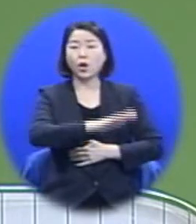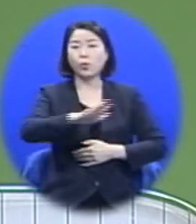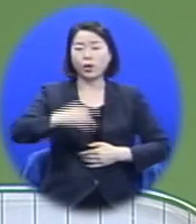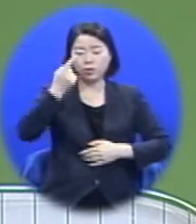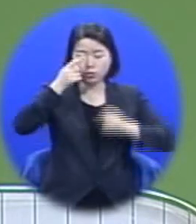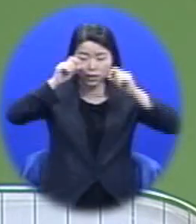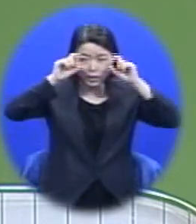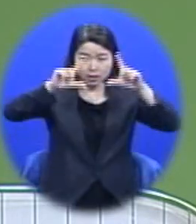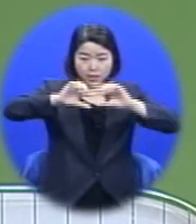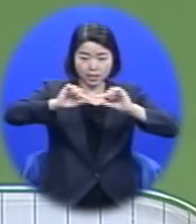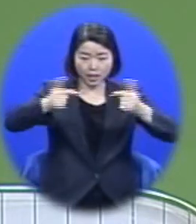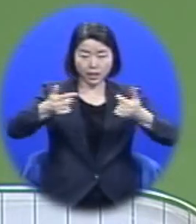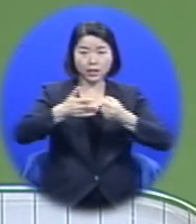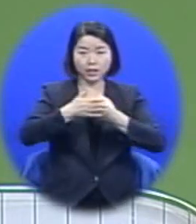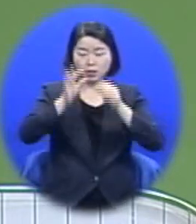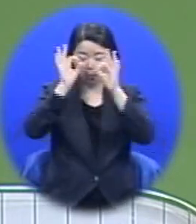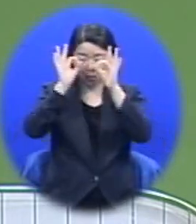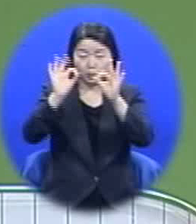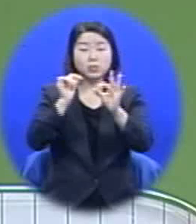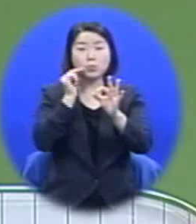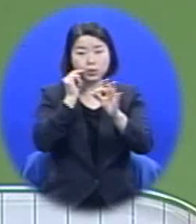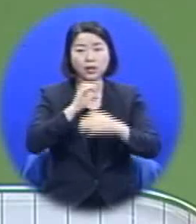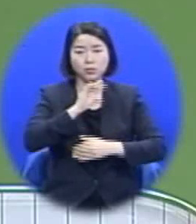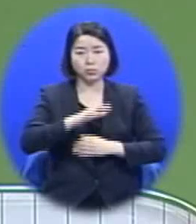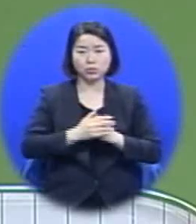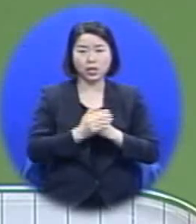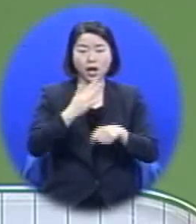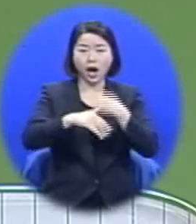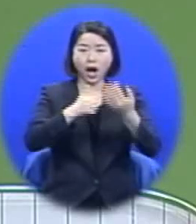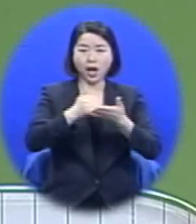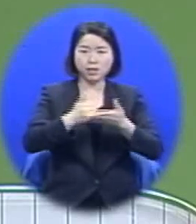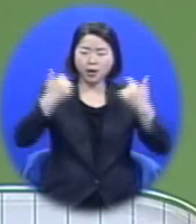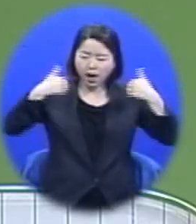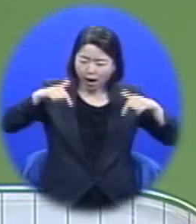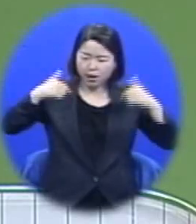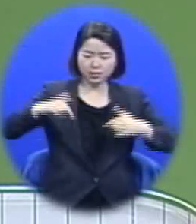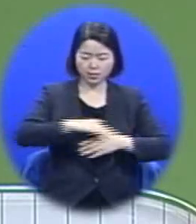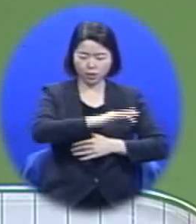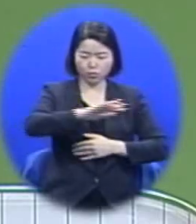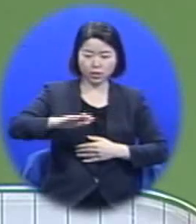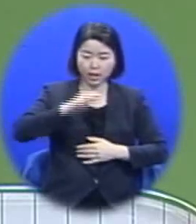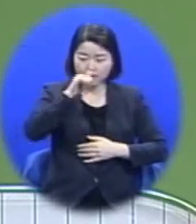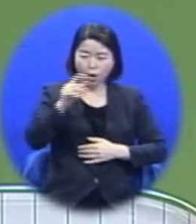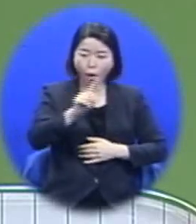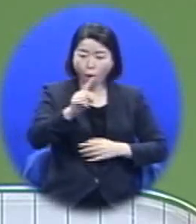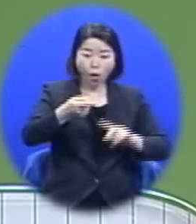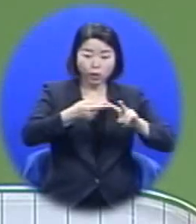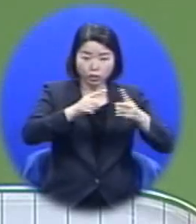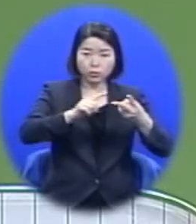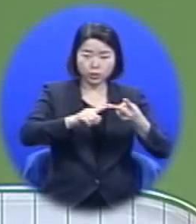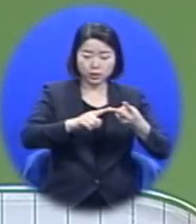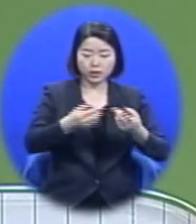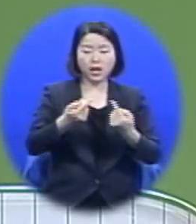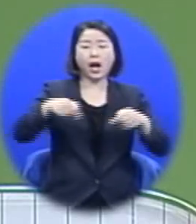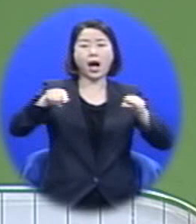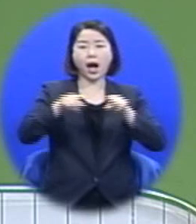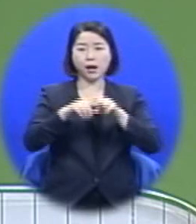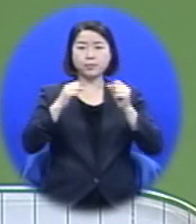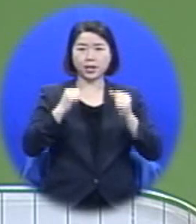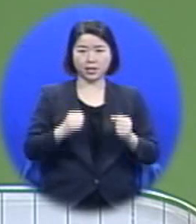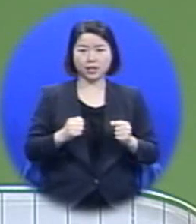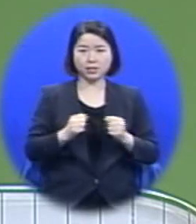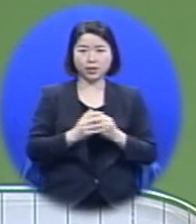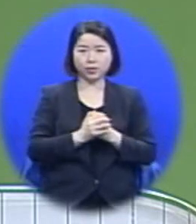뜨이지 않아서 보지 못할 뿐이지 하나님은 항상 우리가 있는 어떤 곳에서든지 거의 같이 계십니다